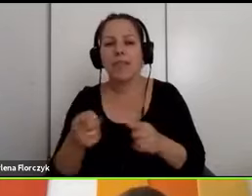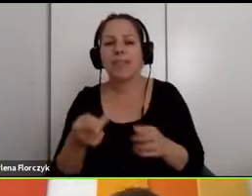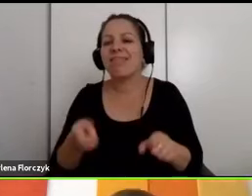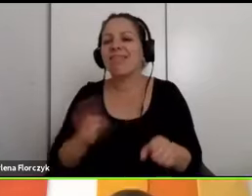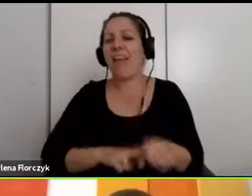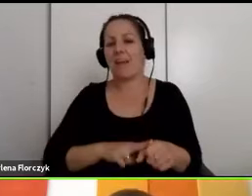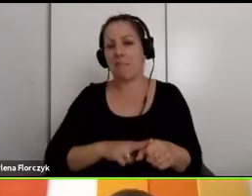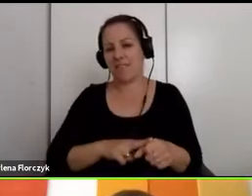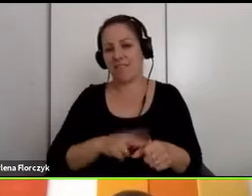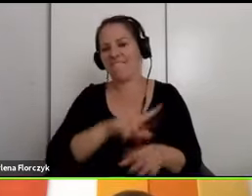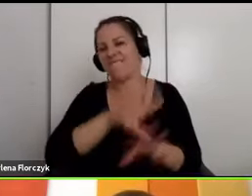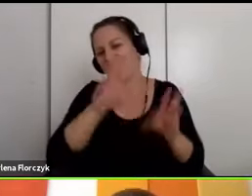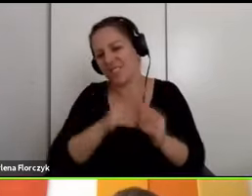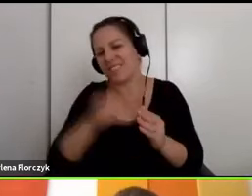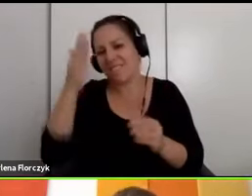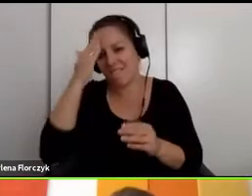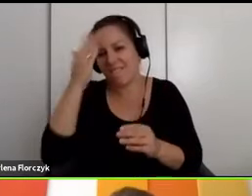tym, że wszyscy wiemy,